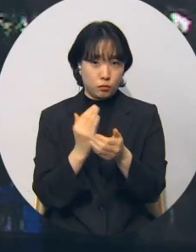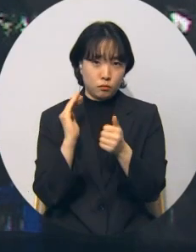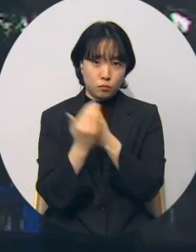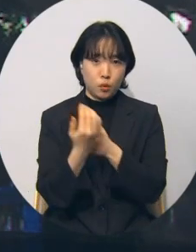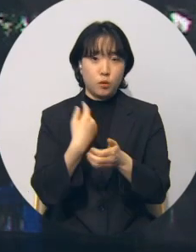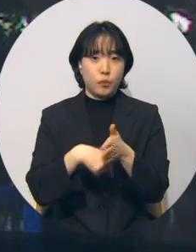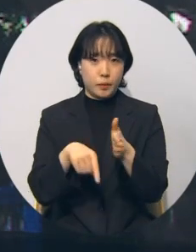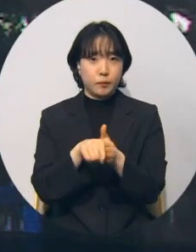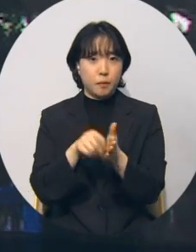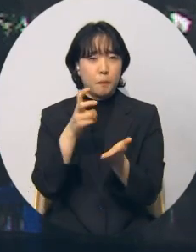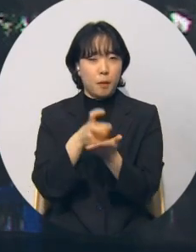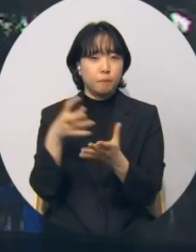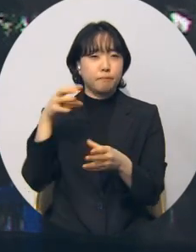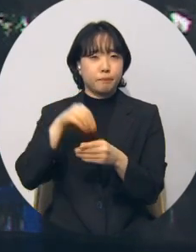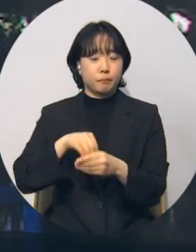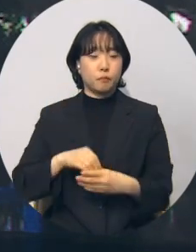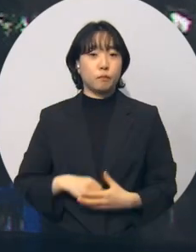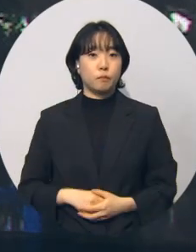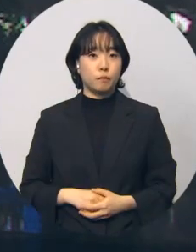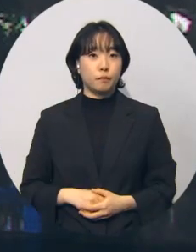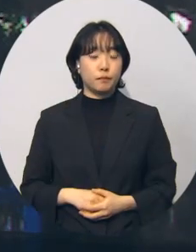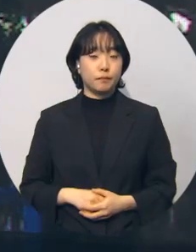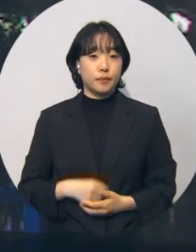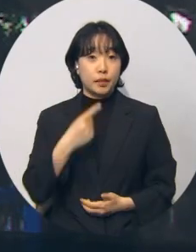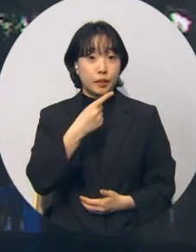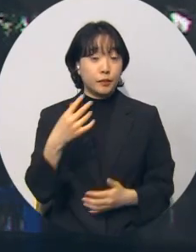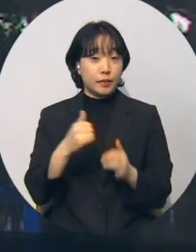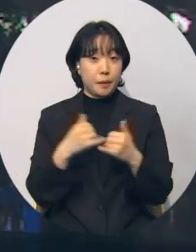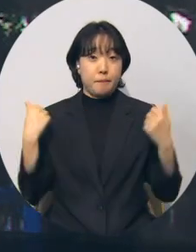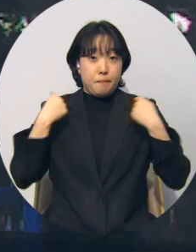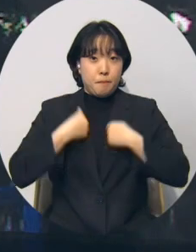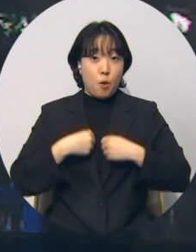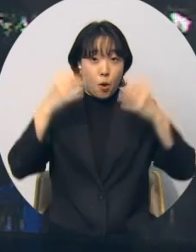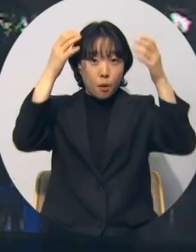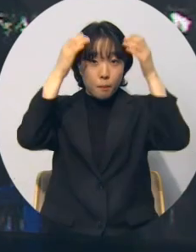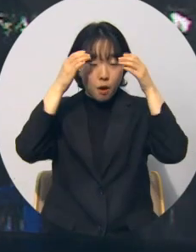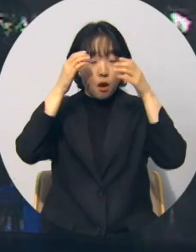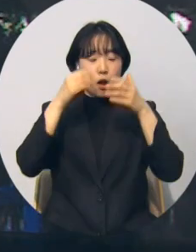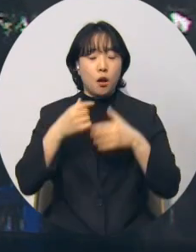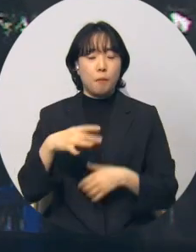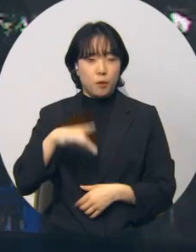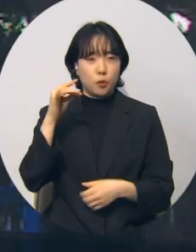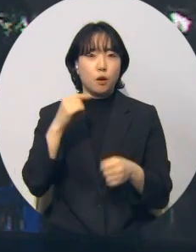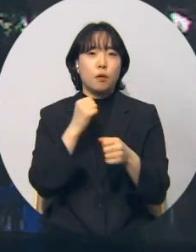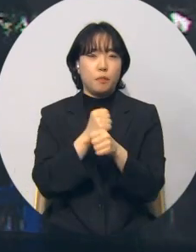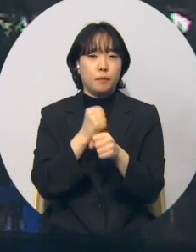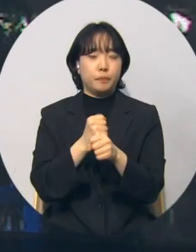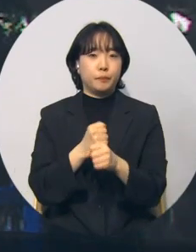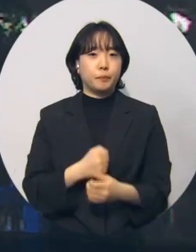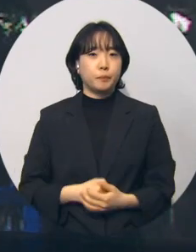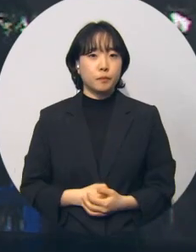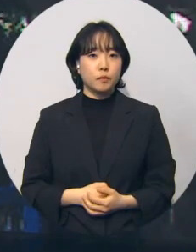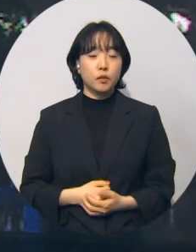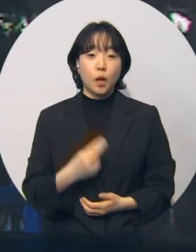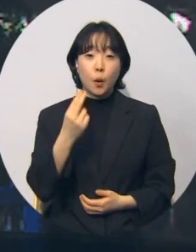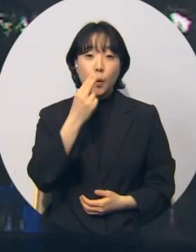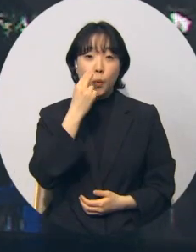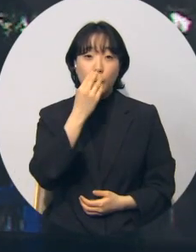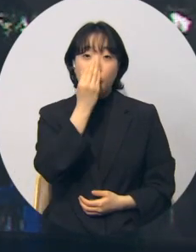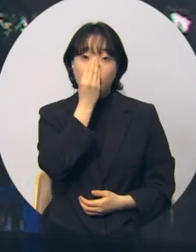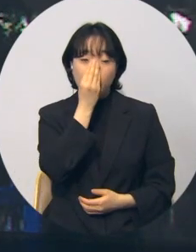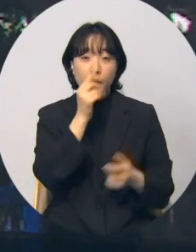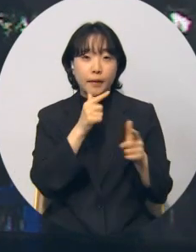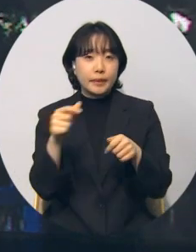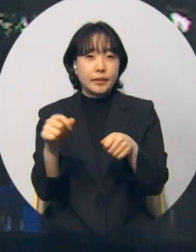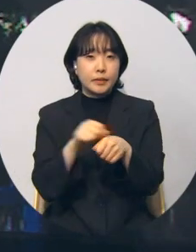담았는데요 무엇보다 대원들이 착용하는 보호 장비부터 확실히 뒷받침 하기로 하고 공기 호흡기를 포함해서